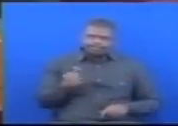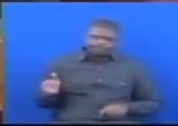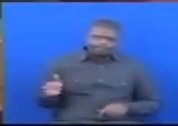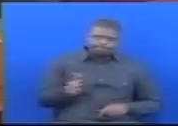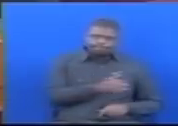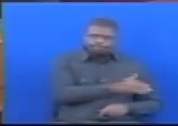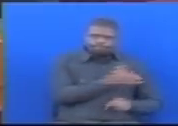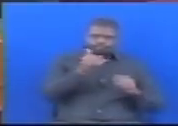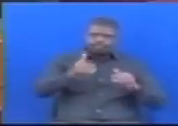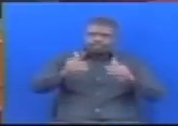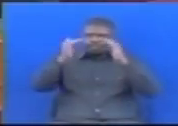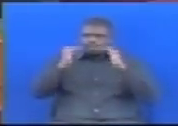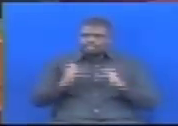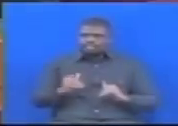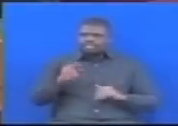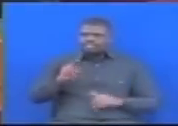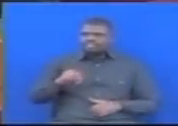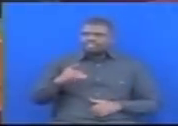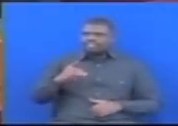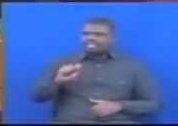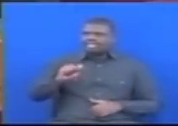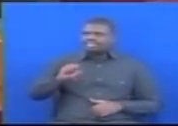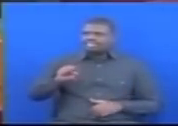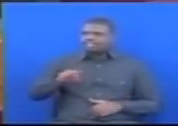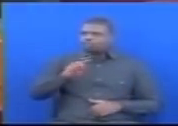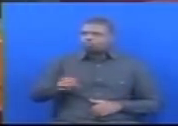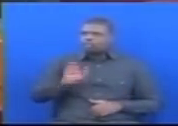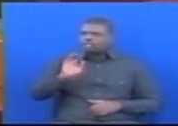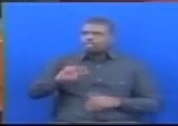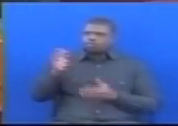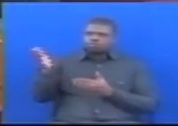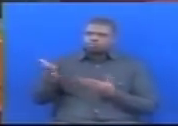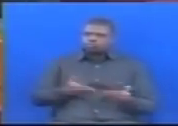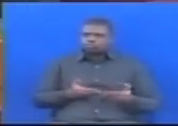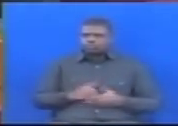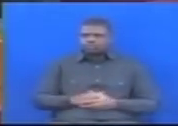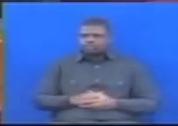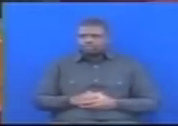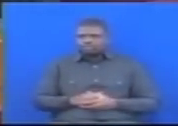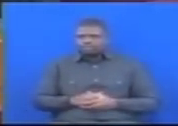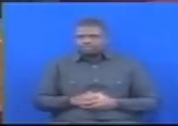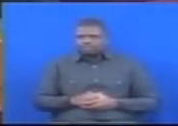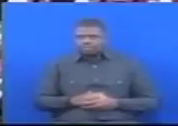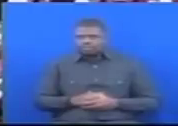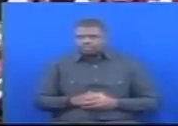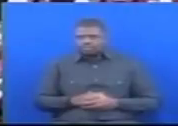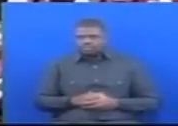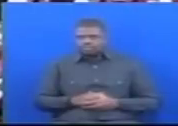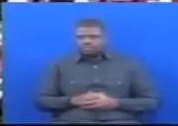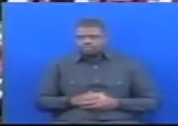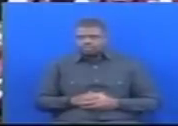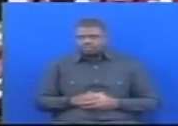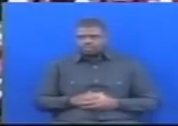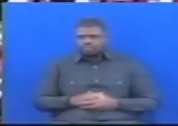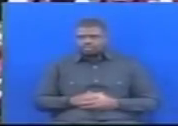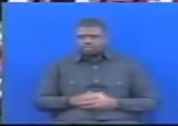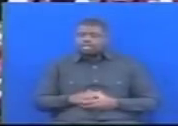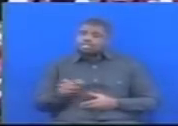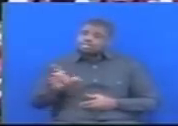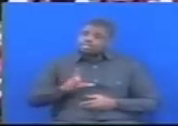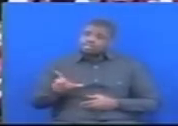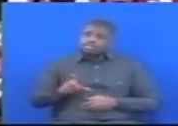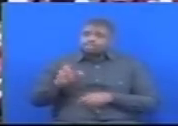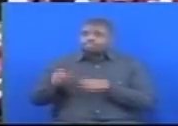wizara hiyo hiyo, Mheshimiwa Ndasa, tafadhali uliza swali lako. Mradi mkubwa wa maji kutoka Ziwa Victoria kwenda katika mji wa